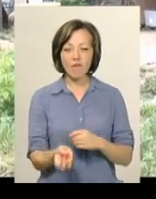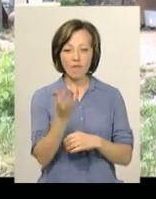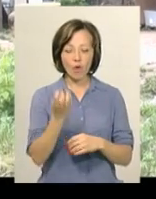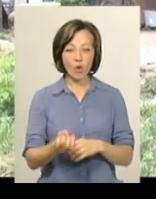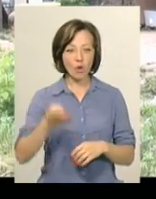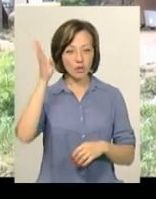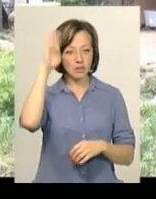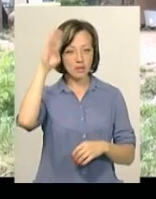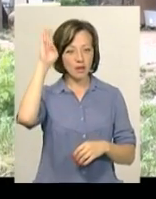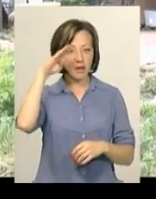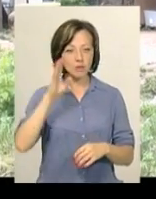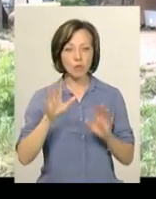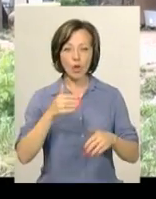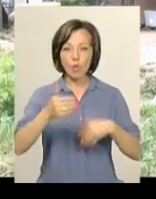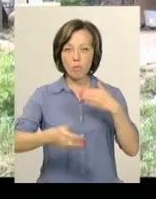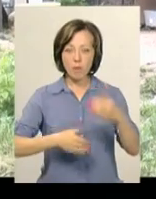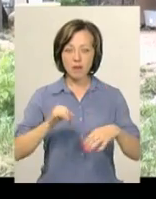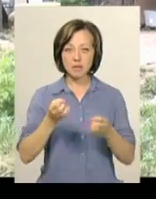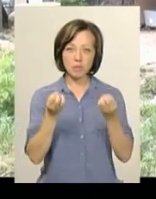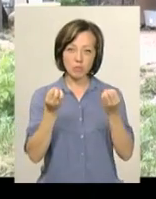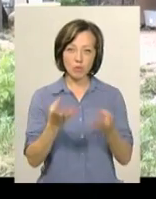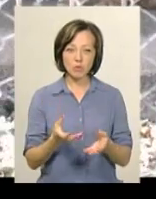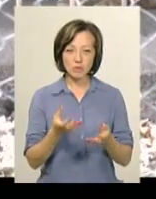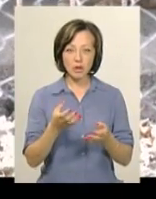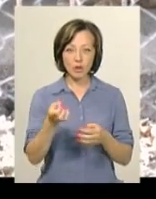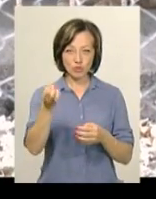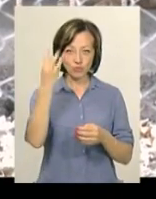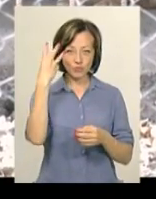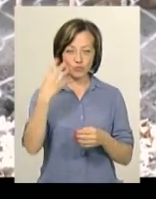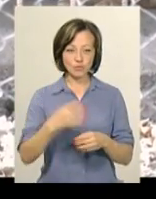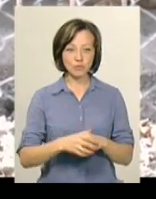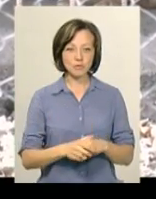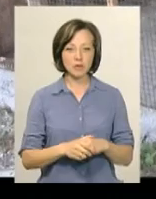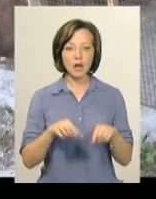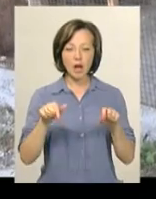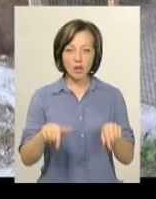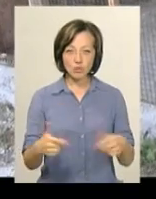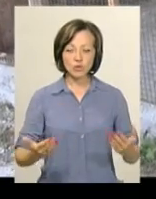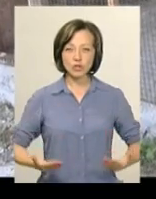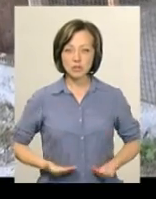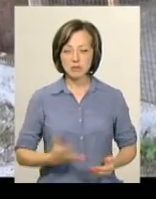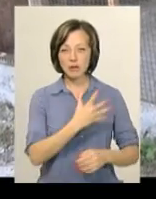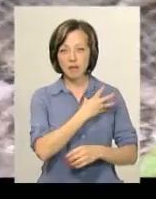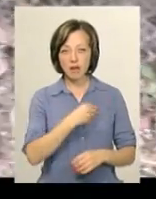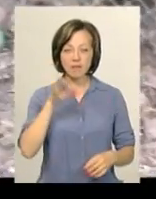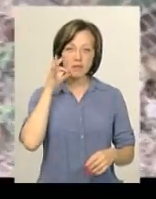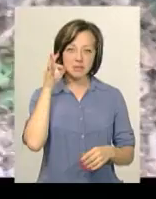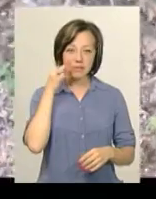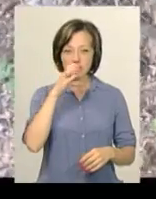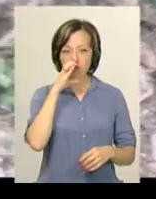щоб вони не тільки могли скупатися, а просто стати якби під душ. А тут житимуть леви, лисиці, вовк, єноти.